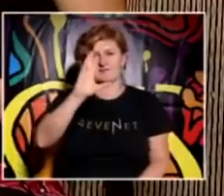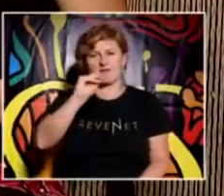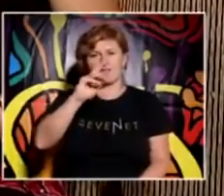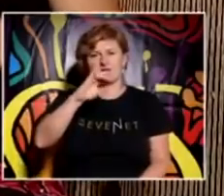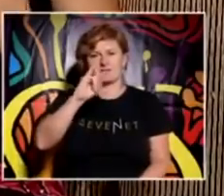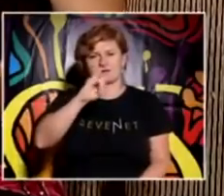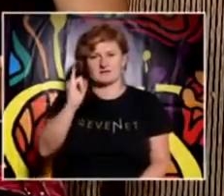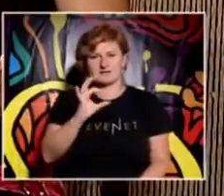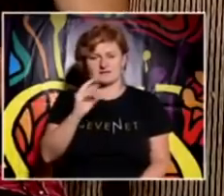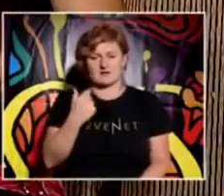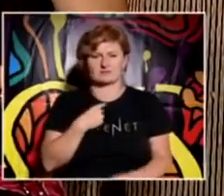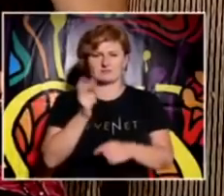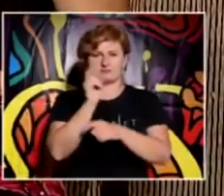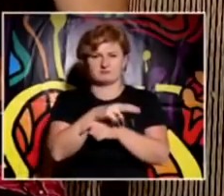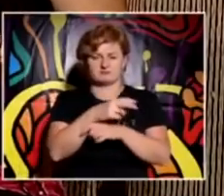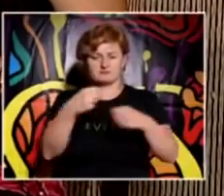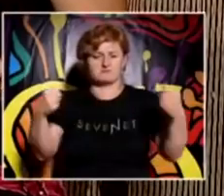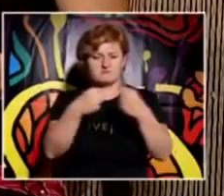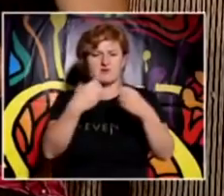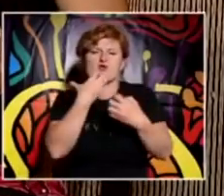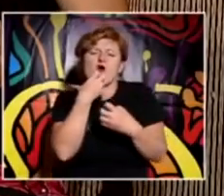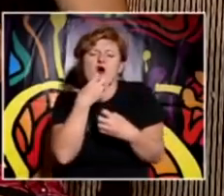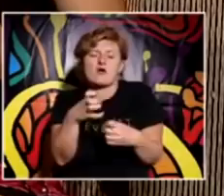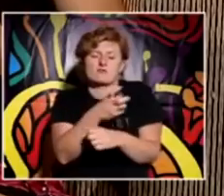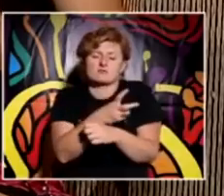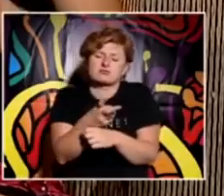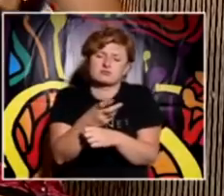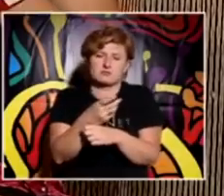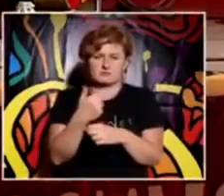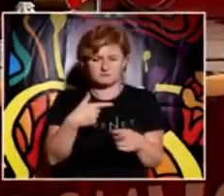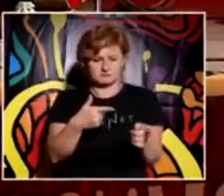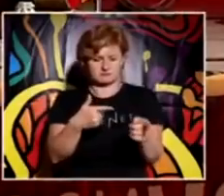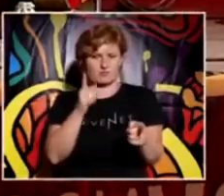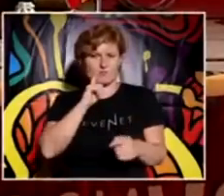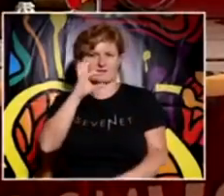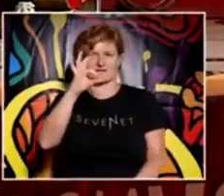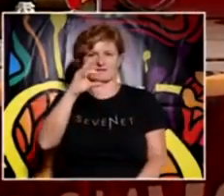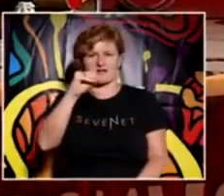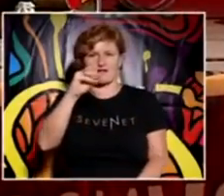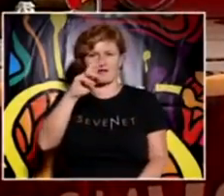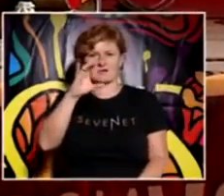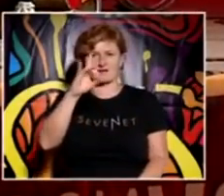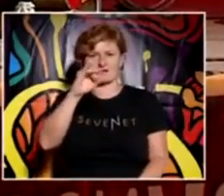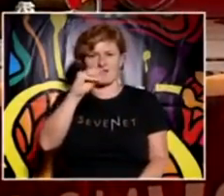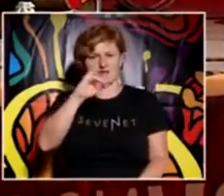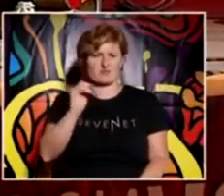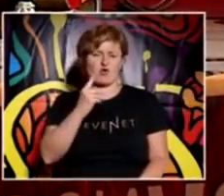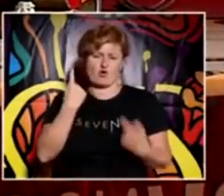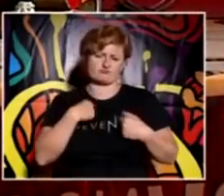nagrzanego przedziału i pojawia się on, Siergiej. Siergiej, który był człowiekiem w wieku naszych